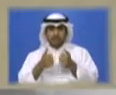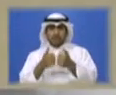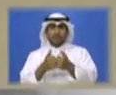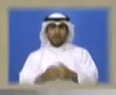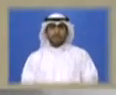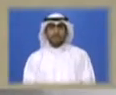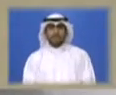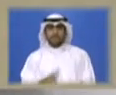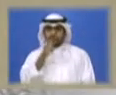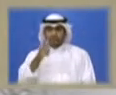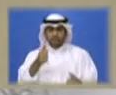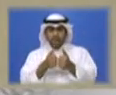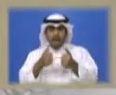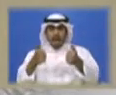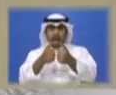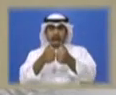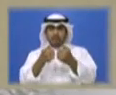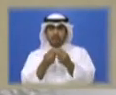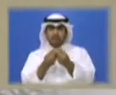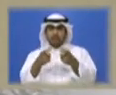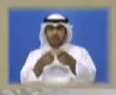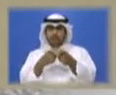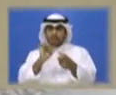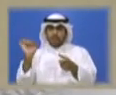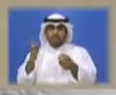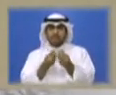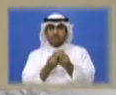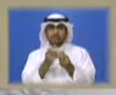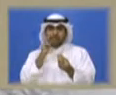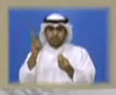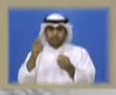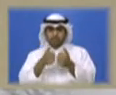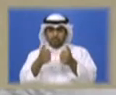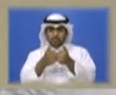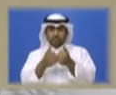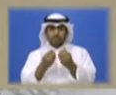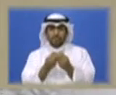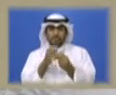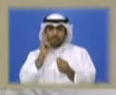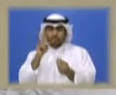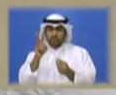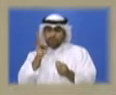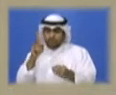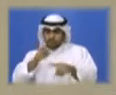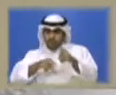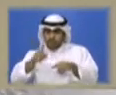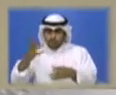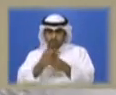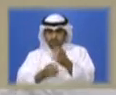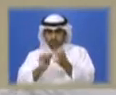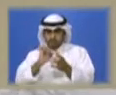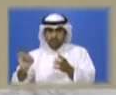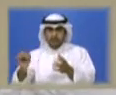العائلة والأسرة والمدرسة تعرف أن هذه التغيرات، وبالتالي تتعامل معها